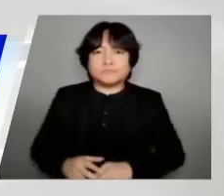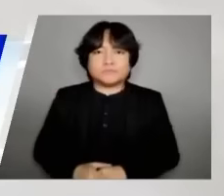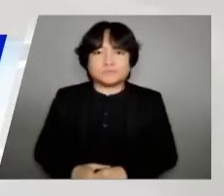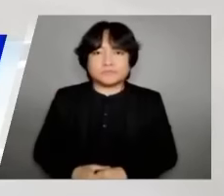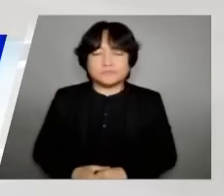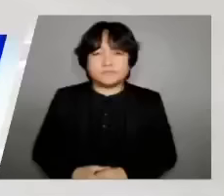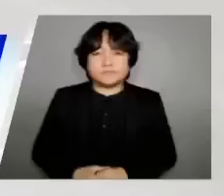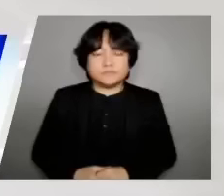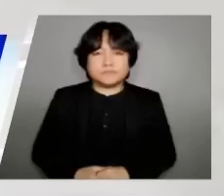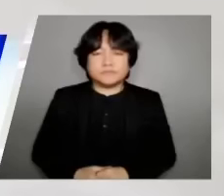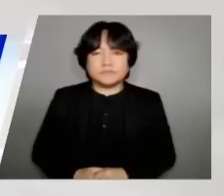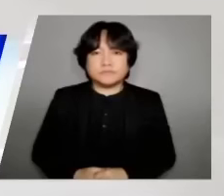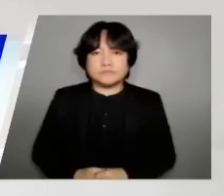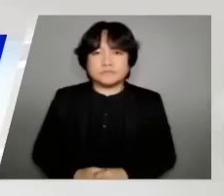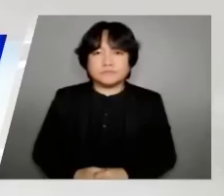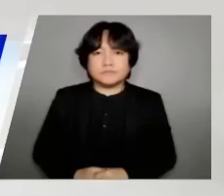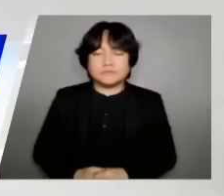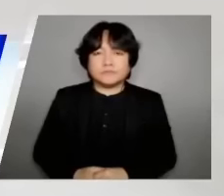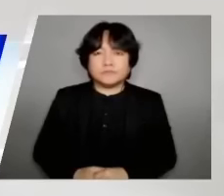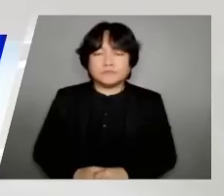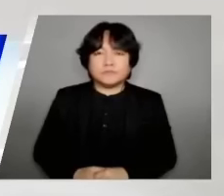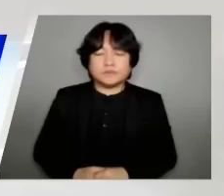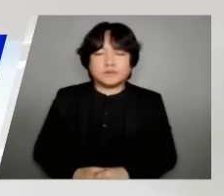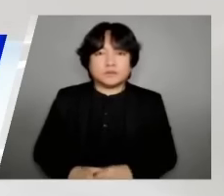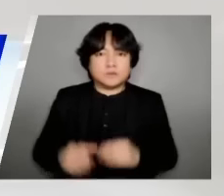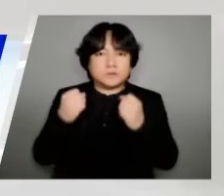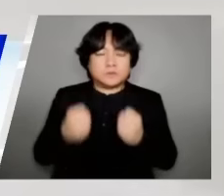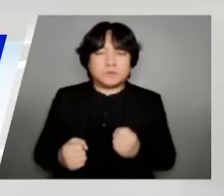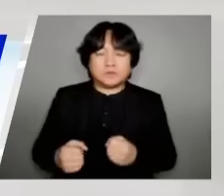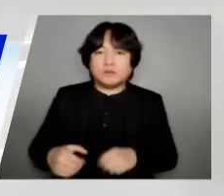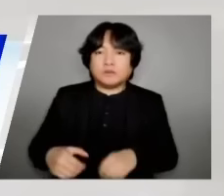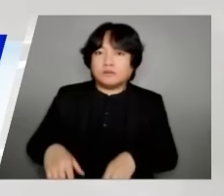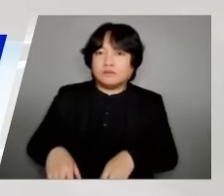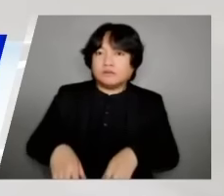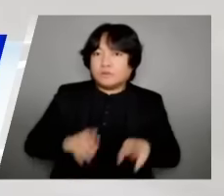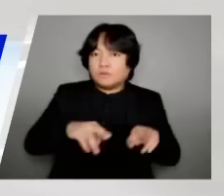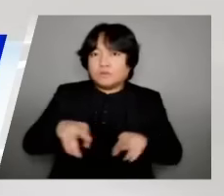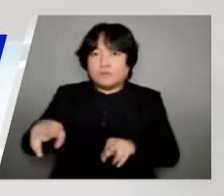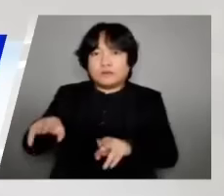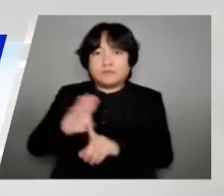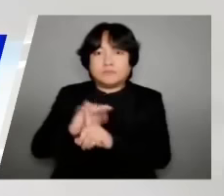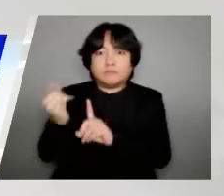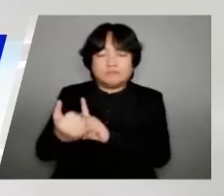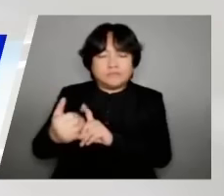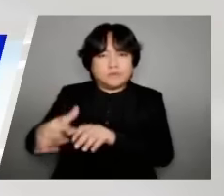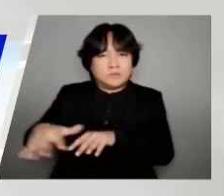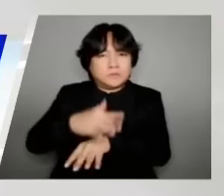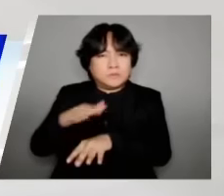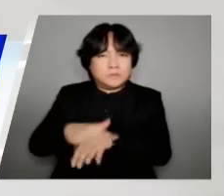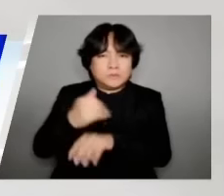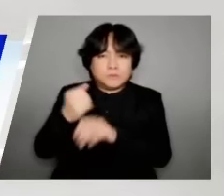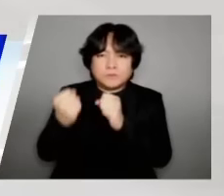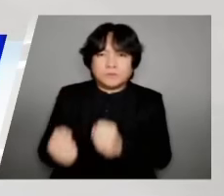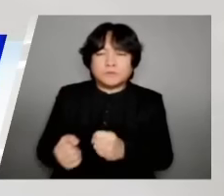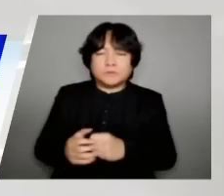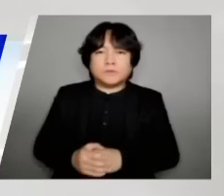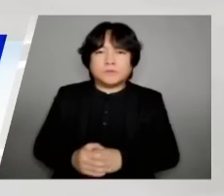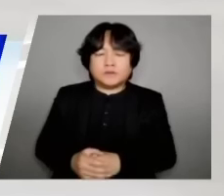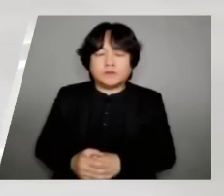Malakas ang agos ng tubig sa barangay. Diyos ko, lulubog yata yung bahay namin. Na nang humupa, nag-iwan